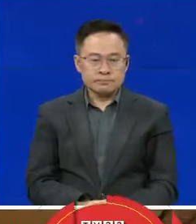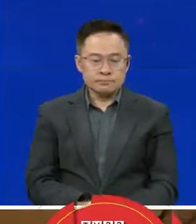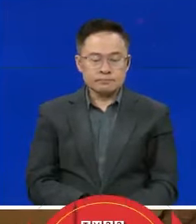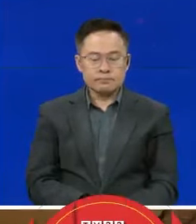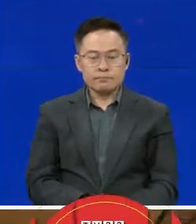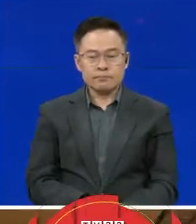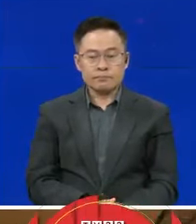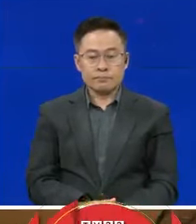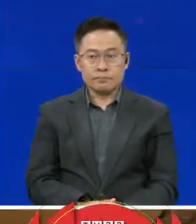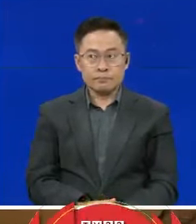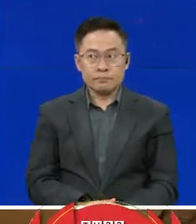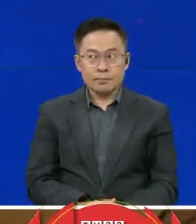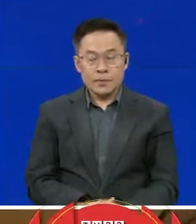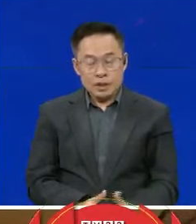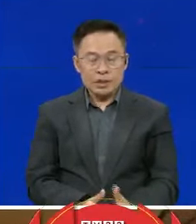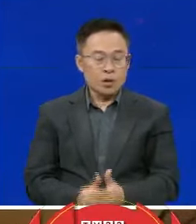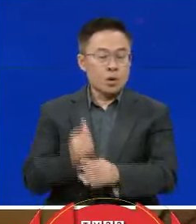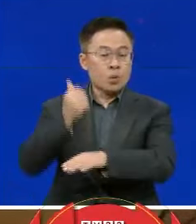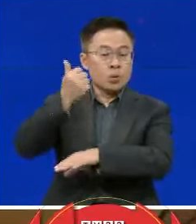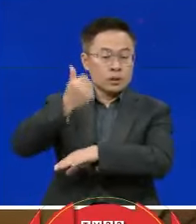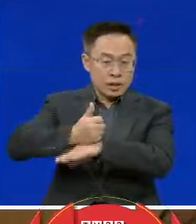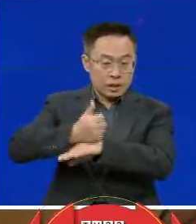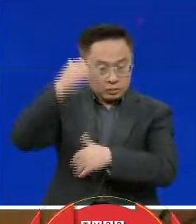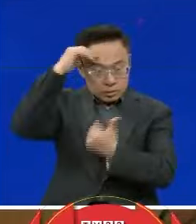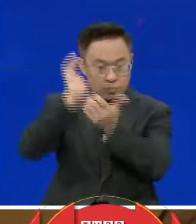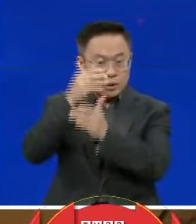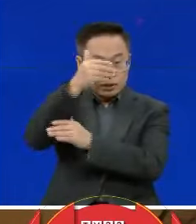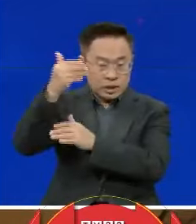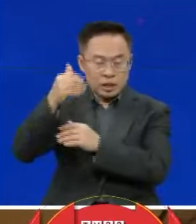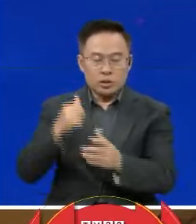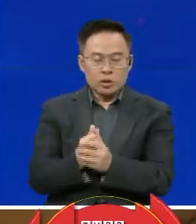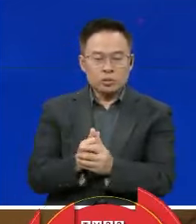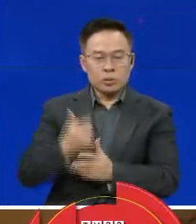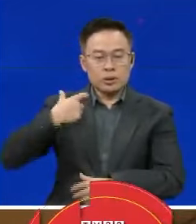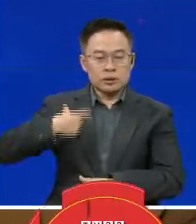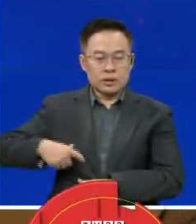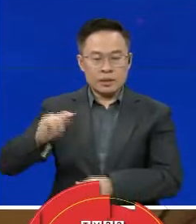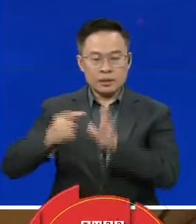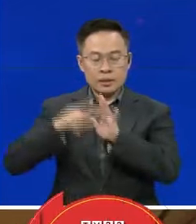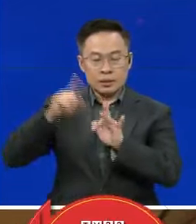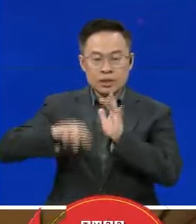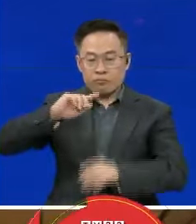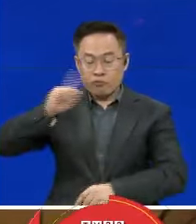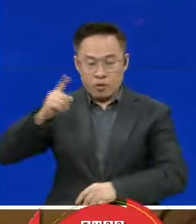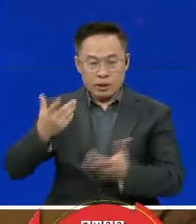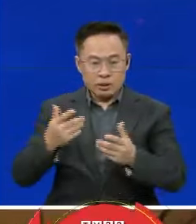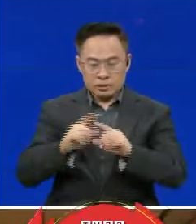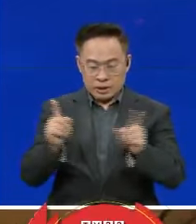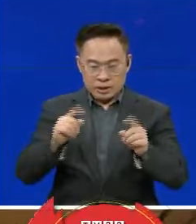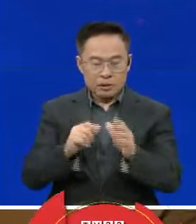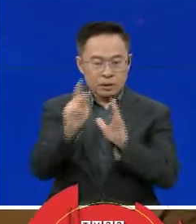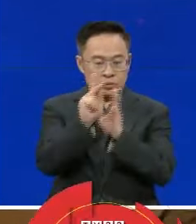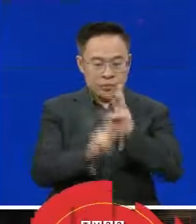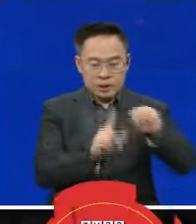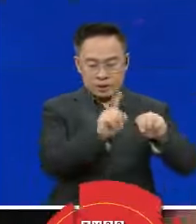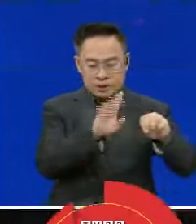เป็นที่บิ๊กต่อถูกทนายตั้มไปฟ้องกับบิ๊กโจ๊กที่ถูกพนักงานสอบสวนฟ้องเนี่ยนะไม่มี149